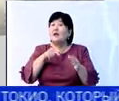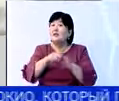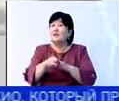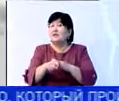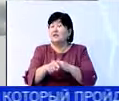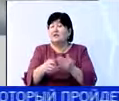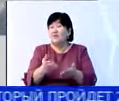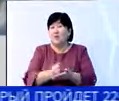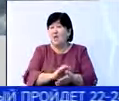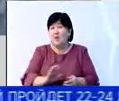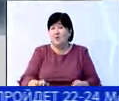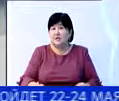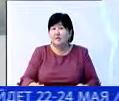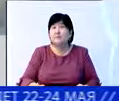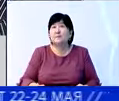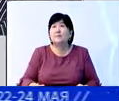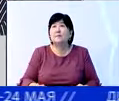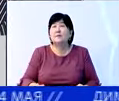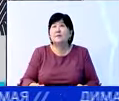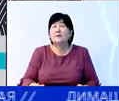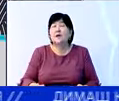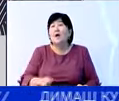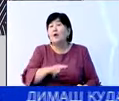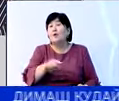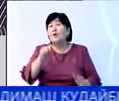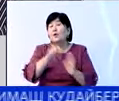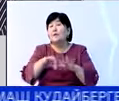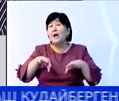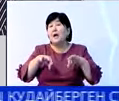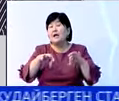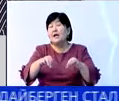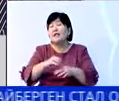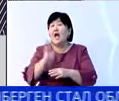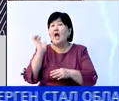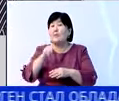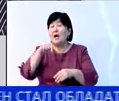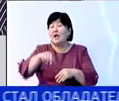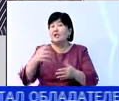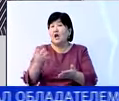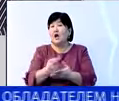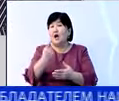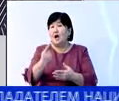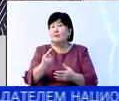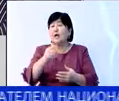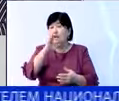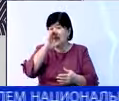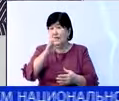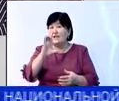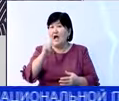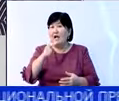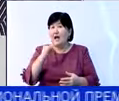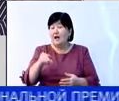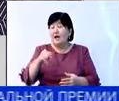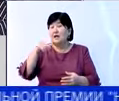не удалось. В ходе проверки автомашины в багажнике обнаружена одна туша сайги, в